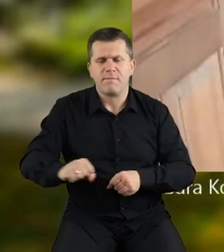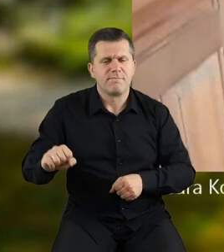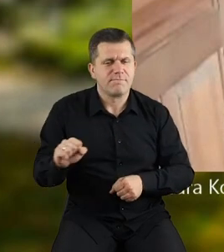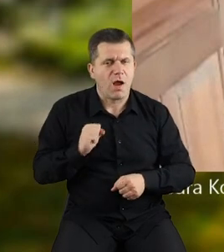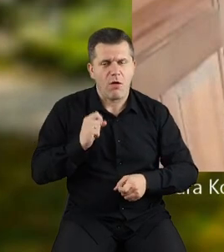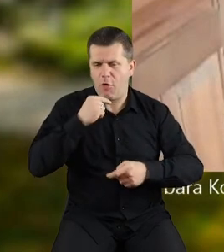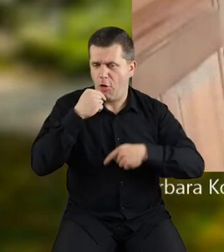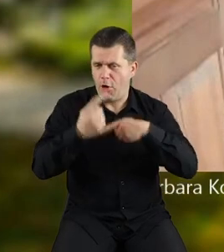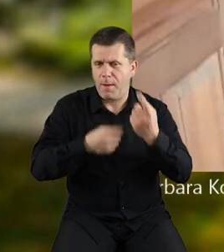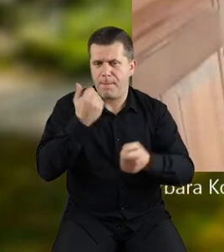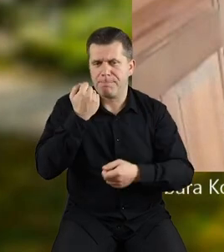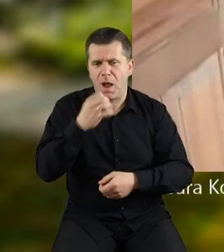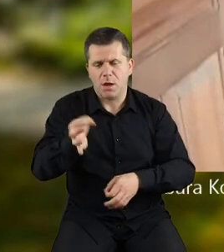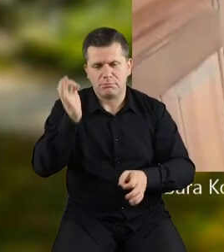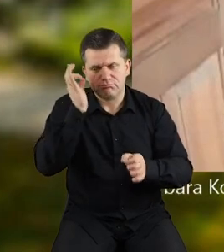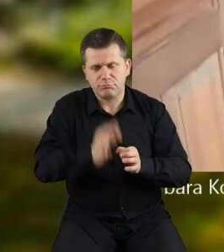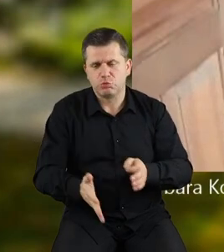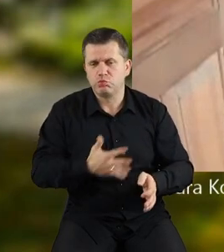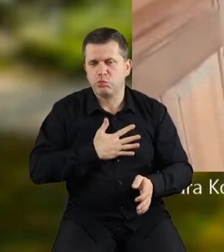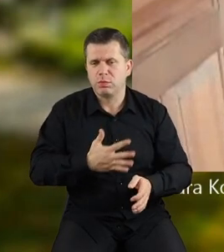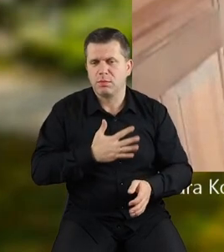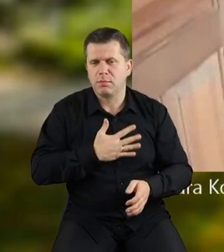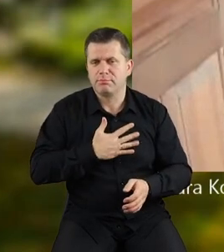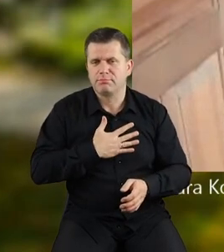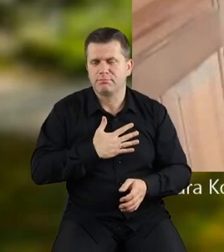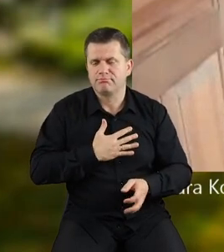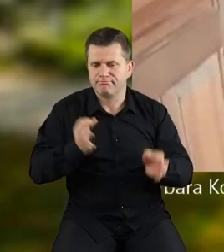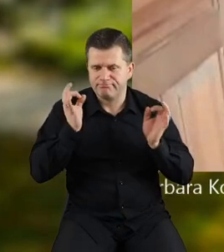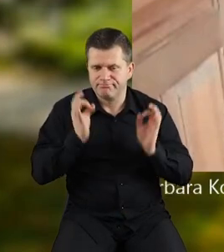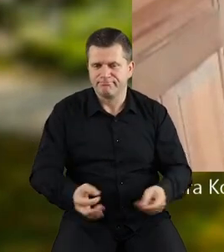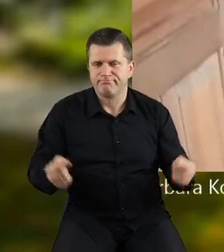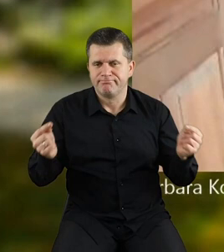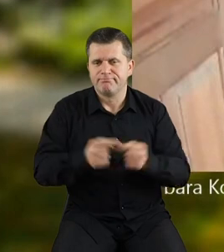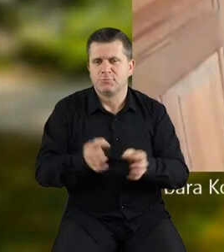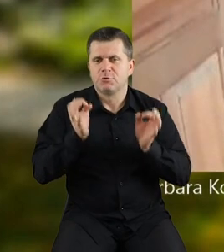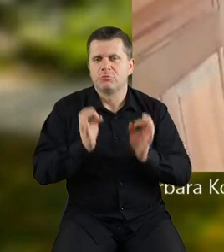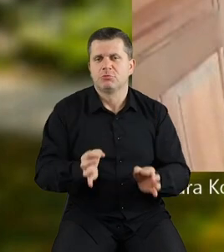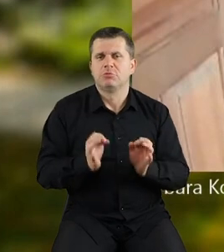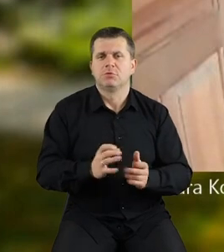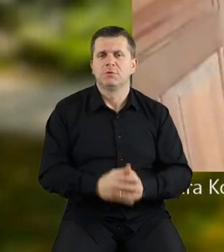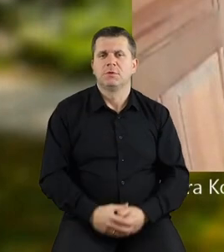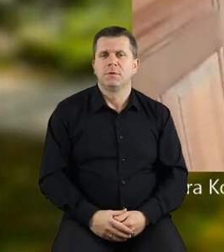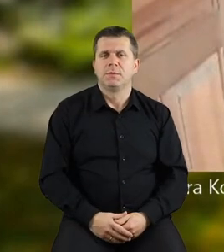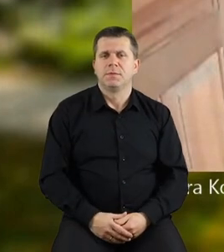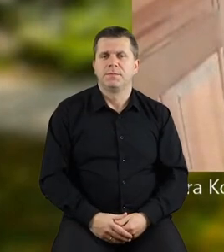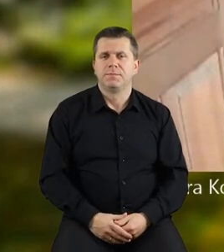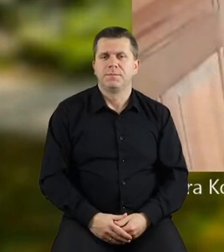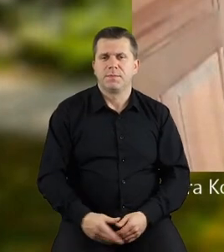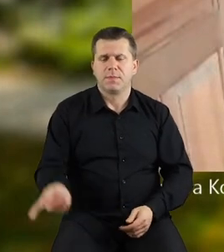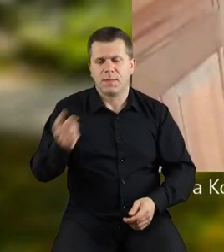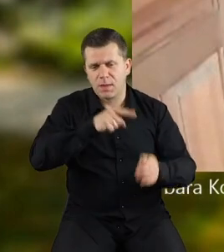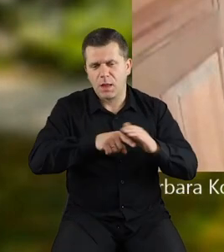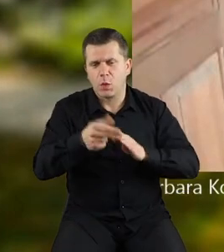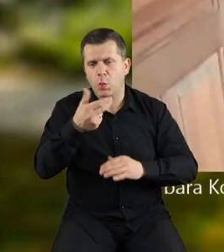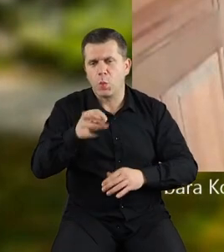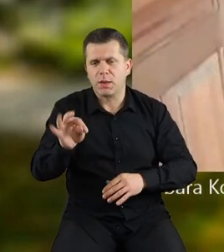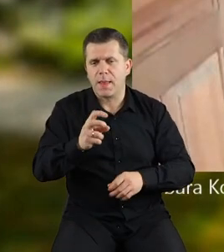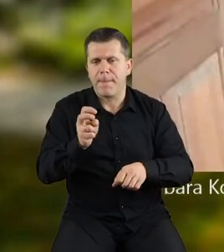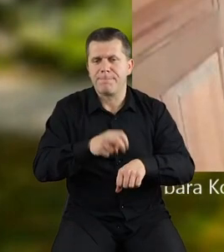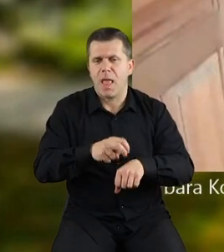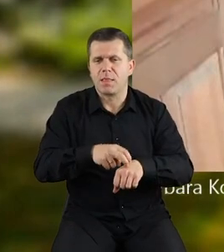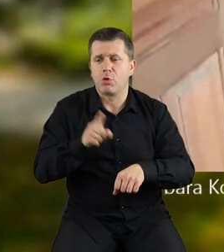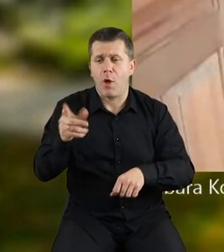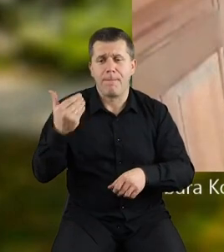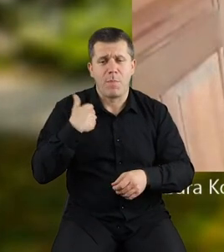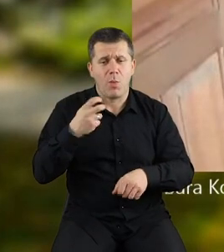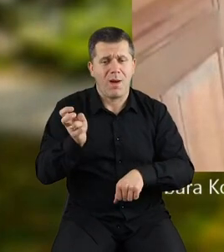świetna opowieść, bardzo trafiająca w dzisiejsze niekonwencjonalne nurty medyczne, bo